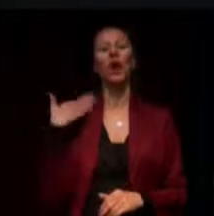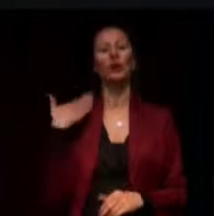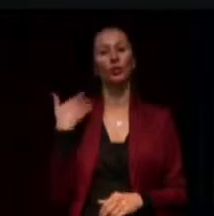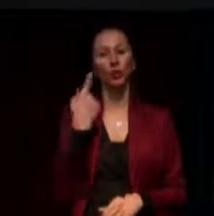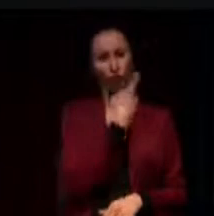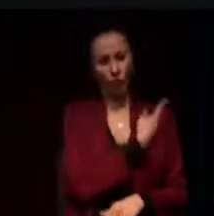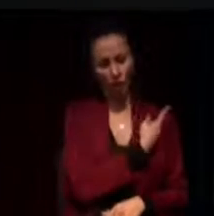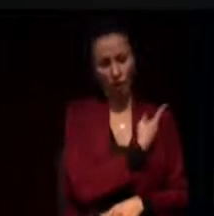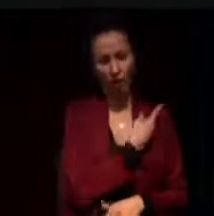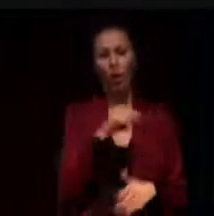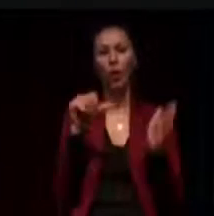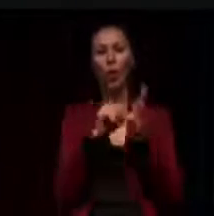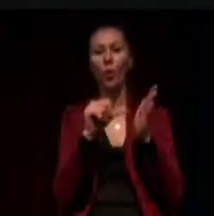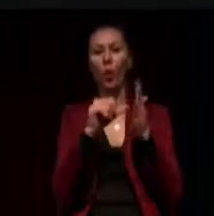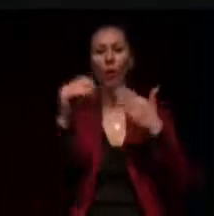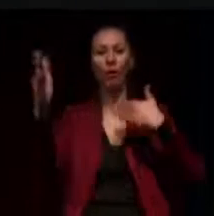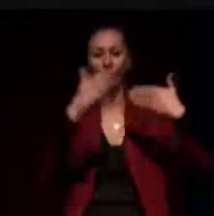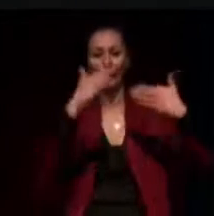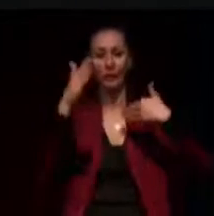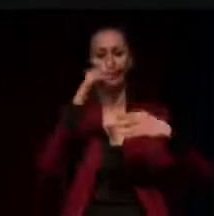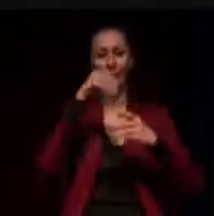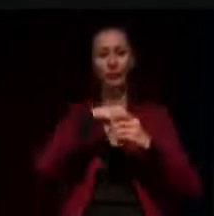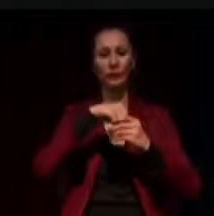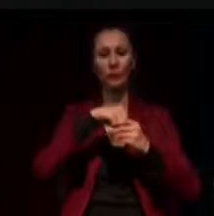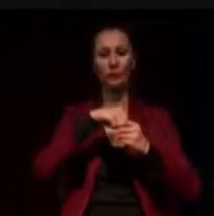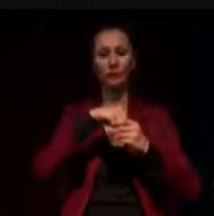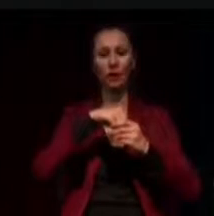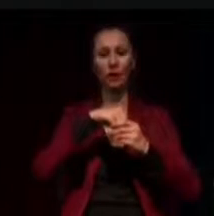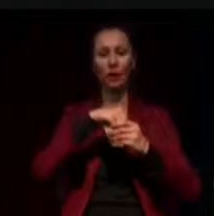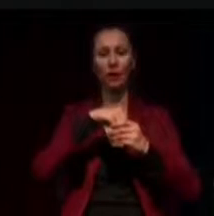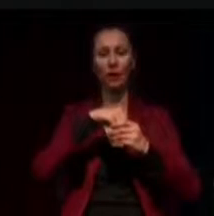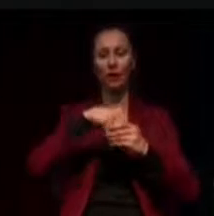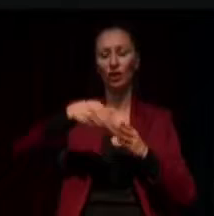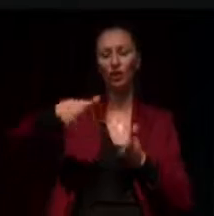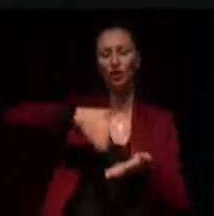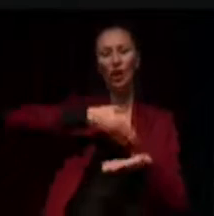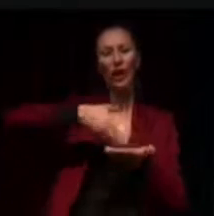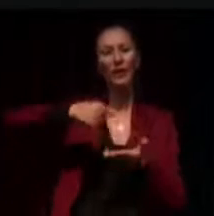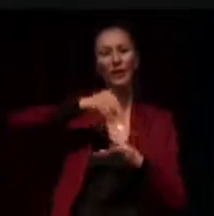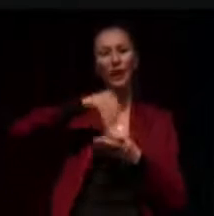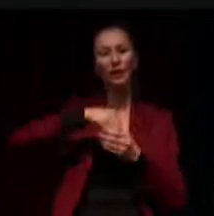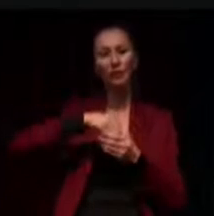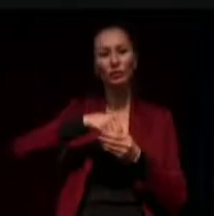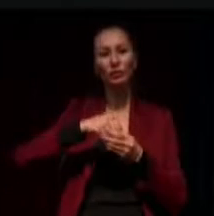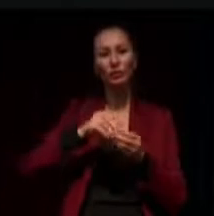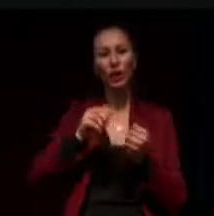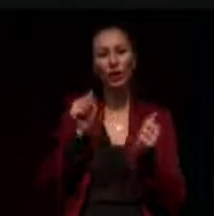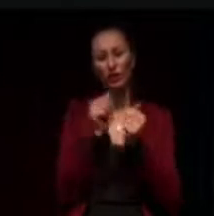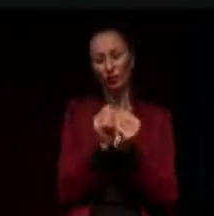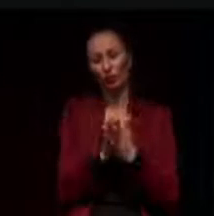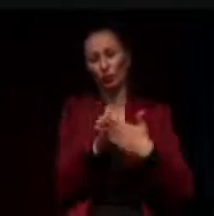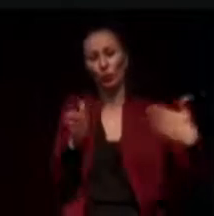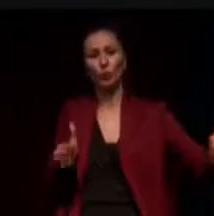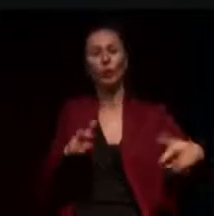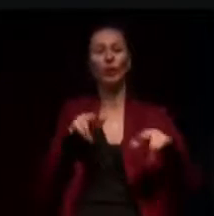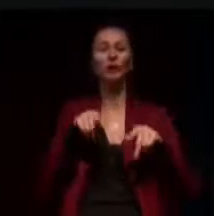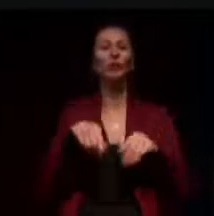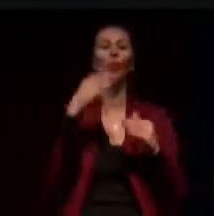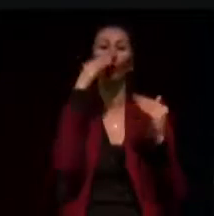Karşıyaka'yla Konak arasında şerit yerleri değiştirilmiş. Bu uygulama zaten geçmiş yıllarda da